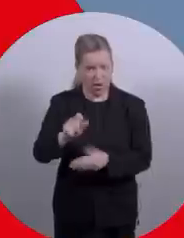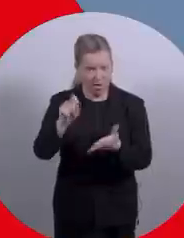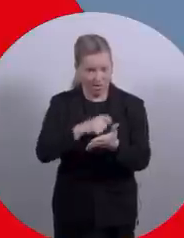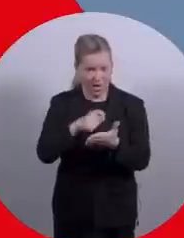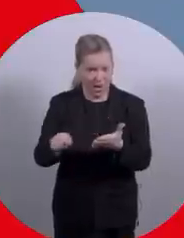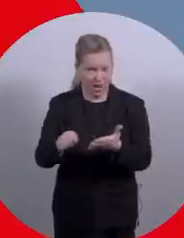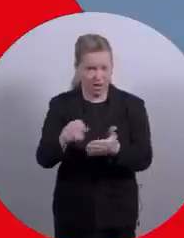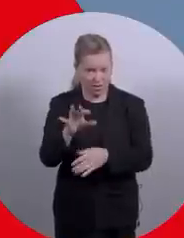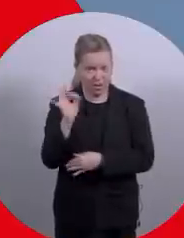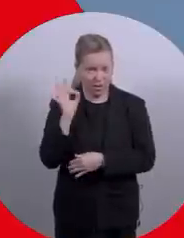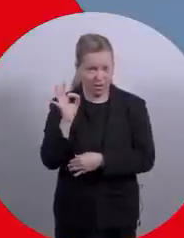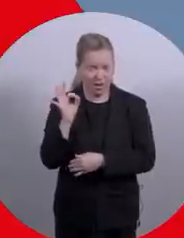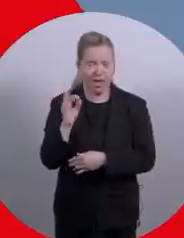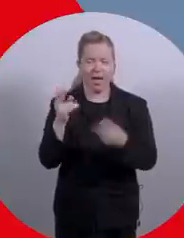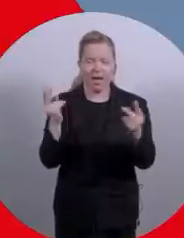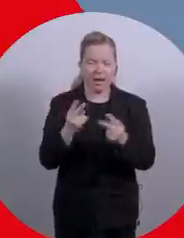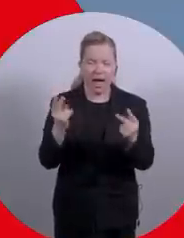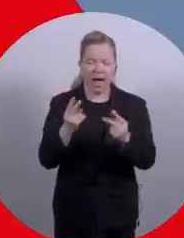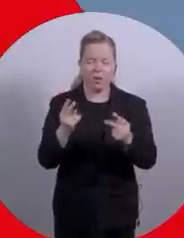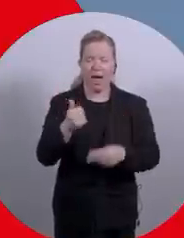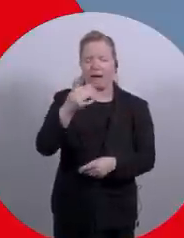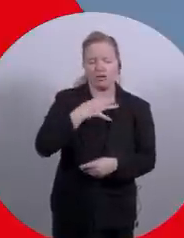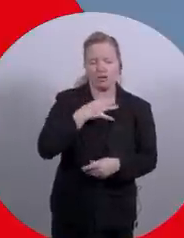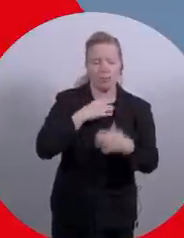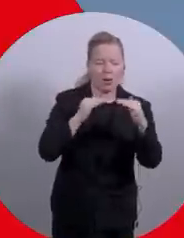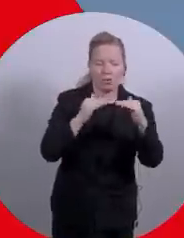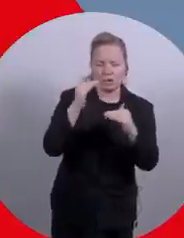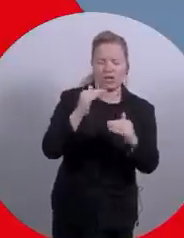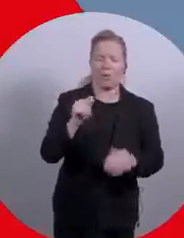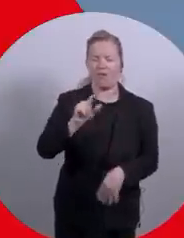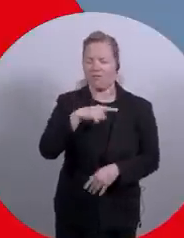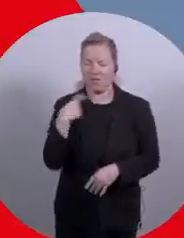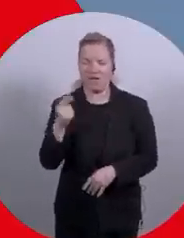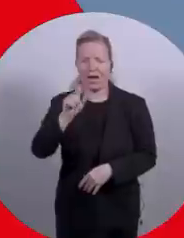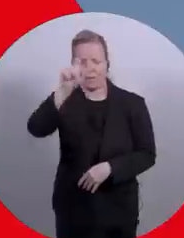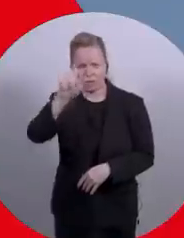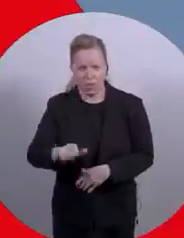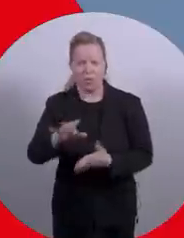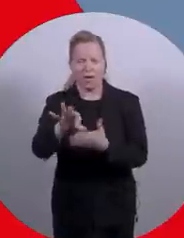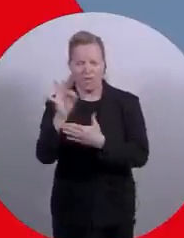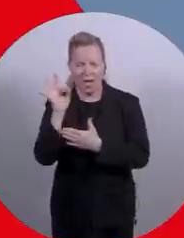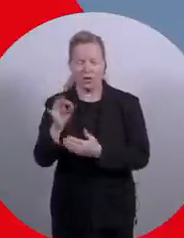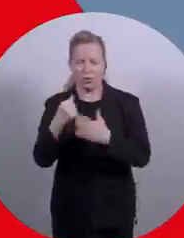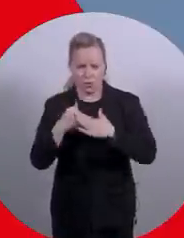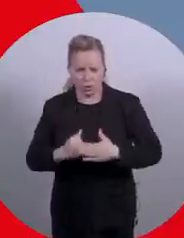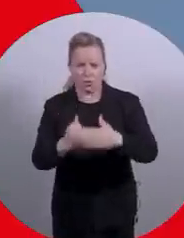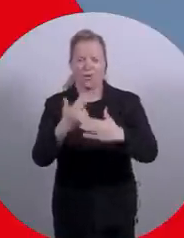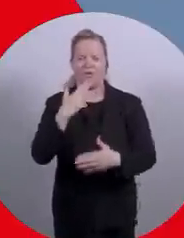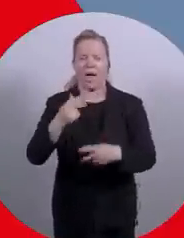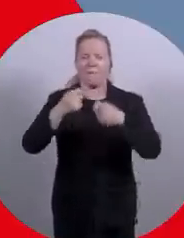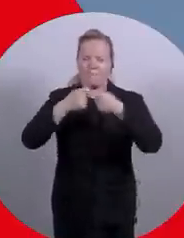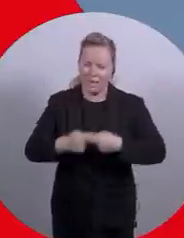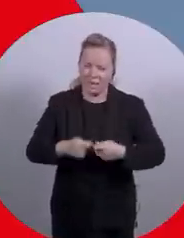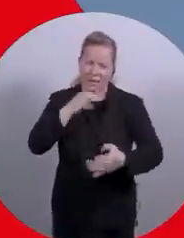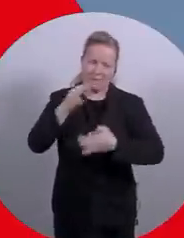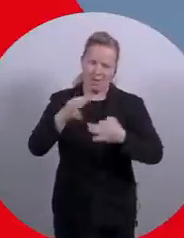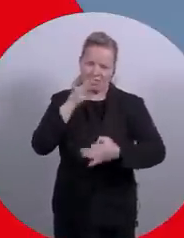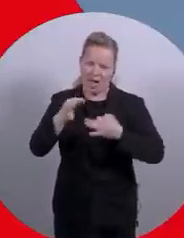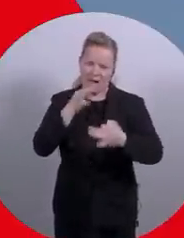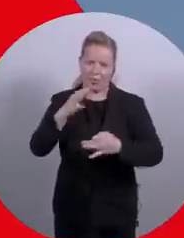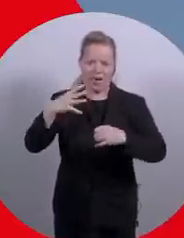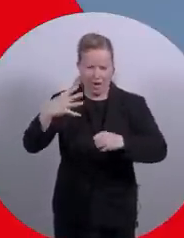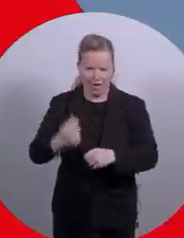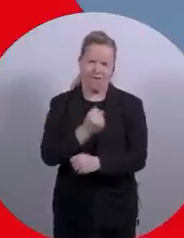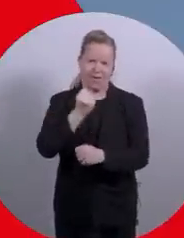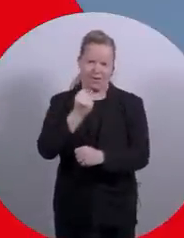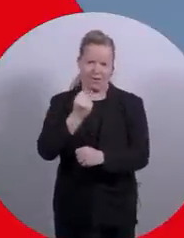ganz egal mit welcher Abstand und sei es um eine Stimme dass wir denjenigen wählen und unterstützen der auch diese Mitgliederbefragung gewinnt